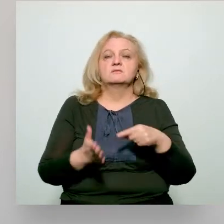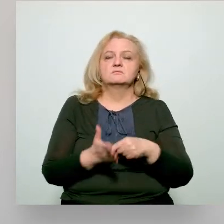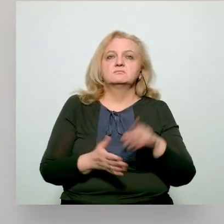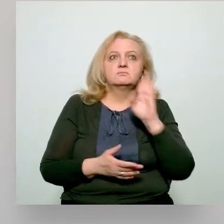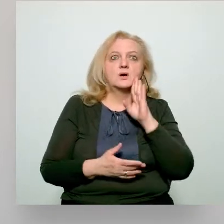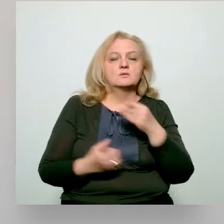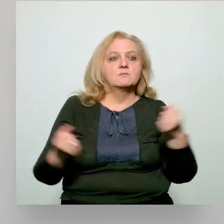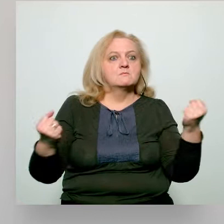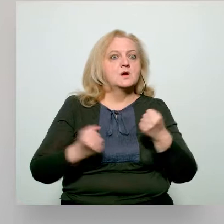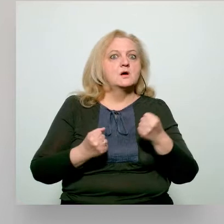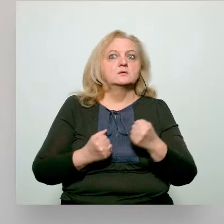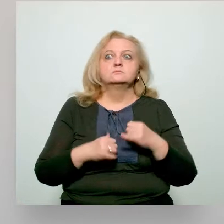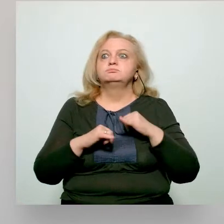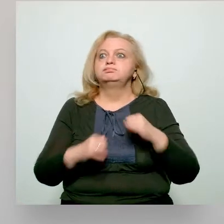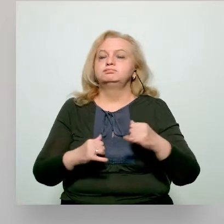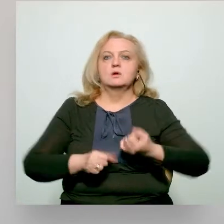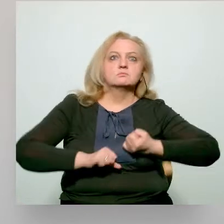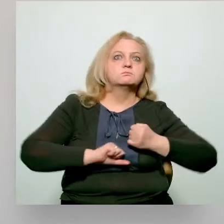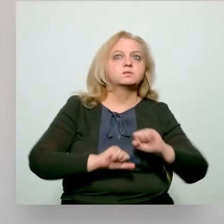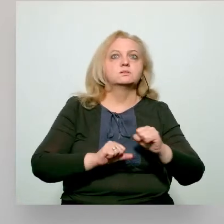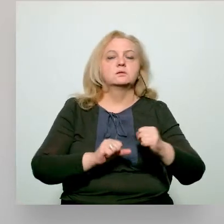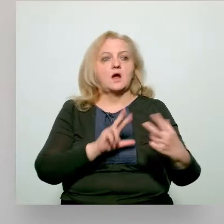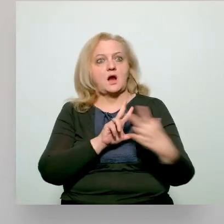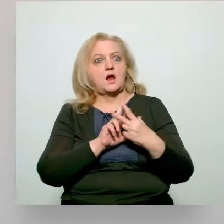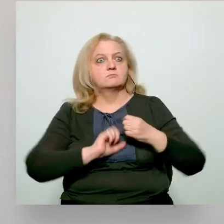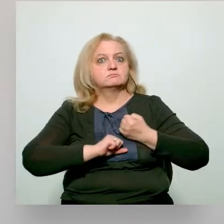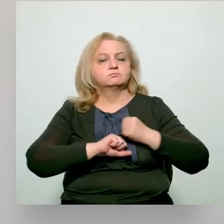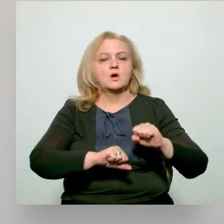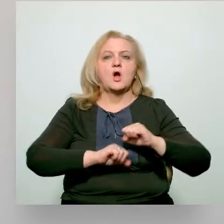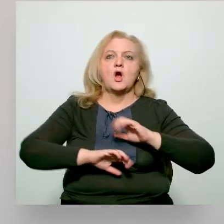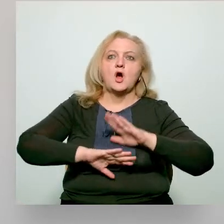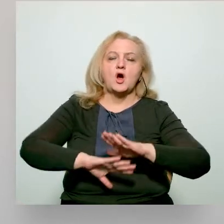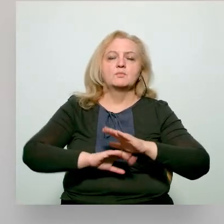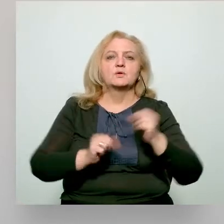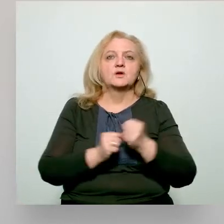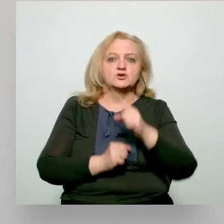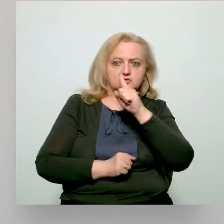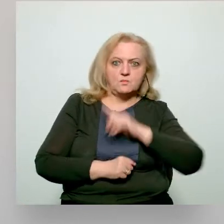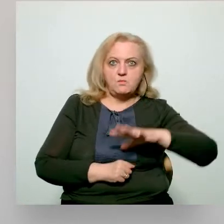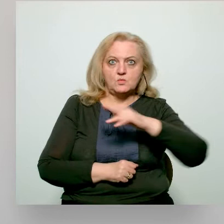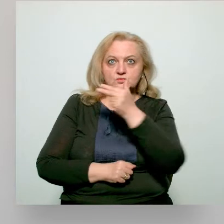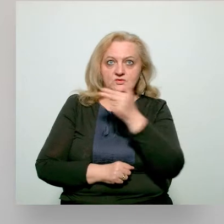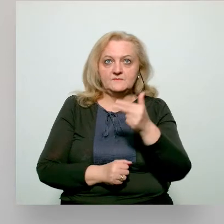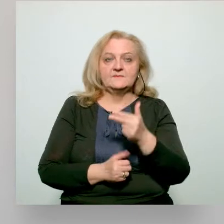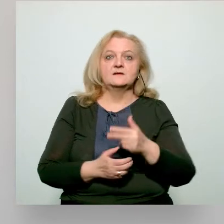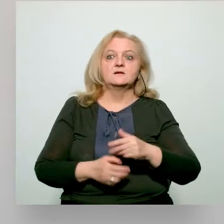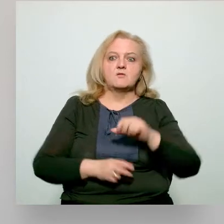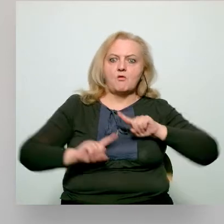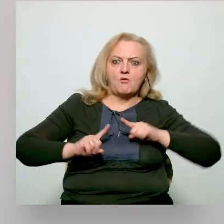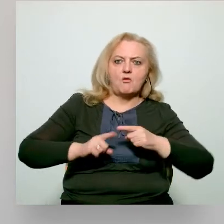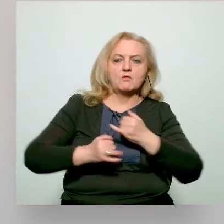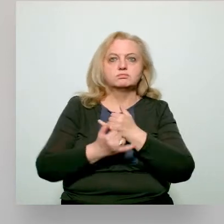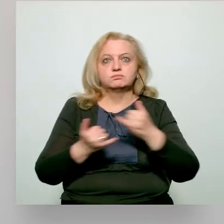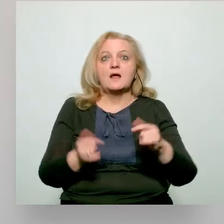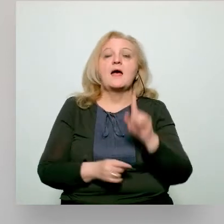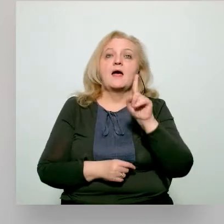zdolność w tej chwili i odporność na atak, zdolność do obrony nie tylko w wymiarze społecznym, nie tylko samoorganizacji,